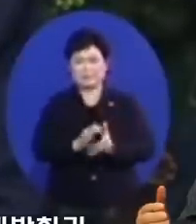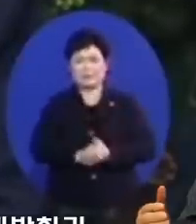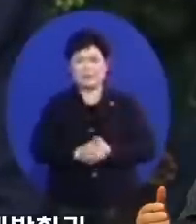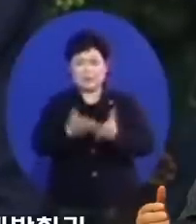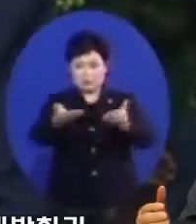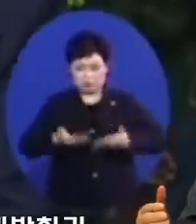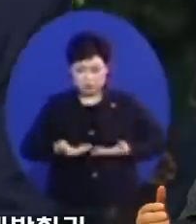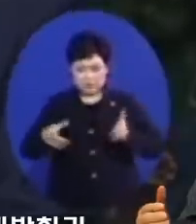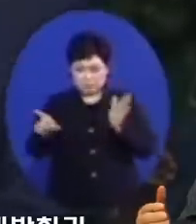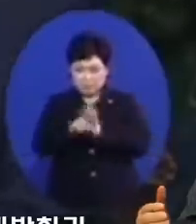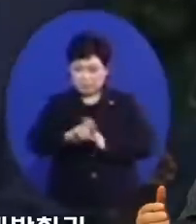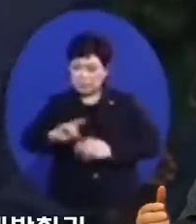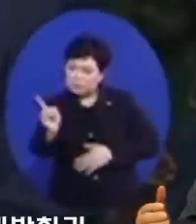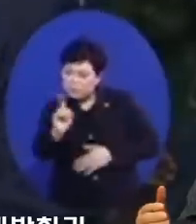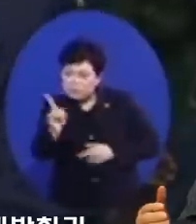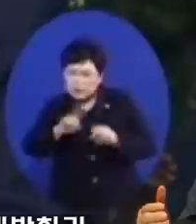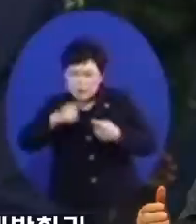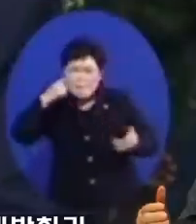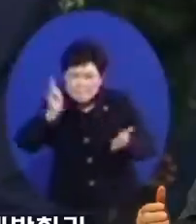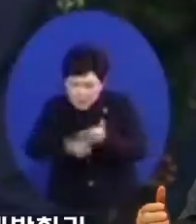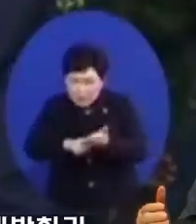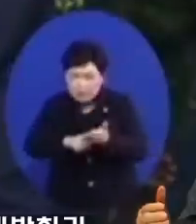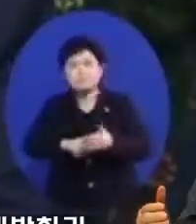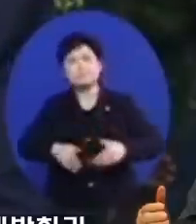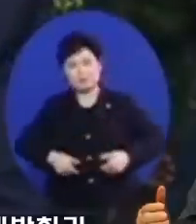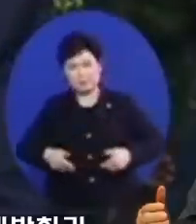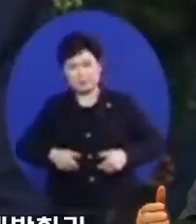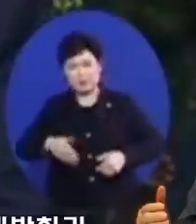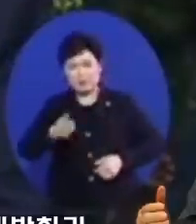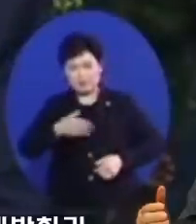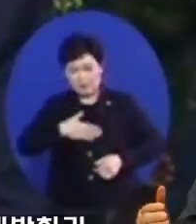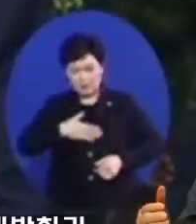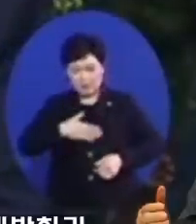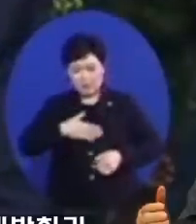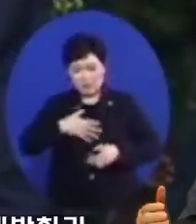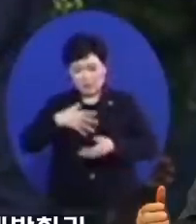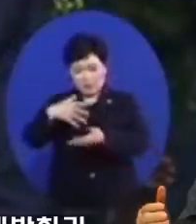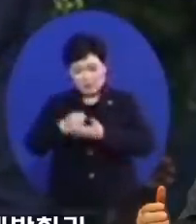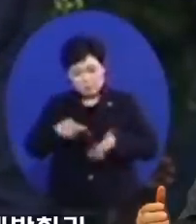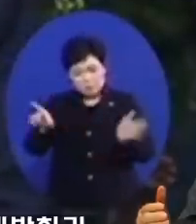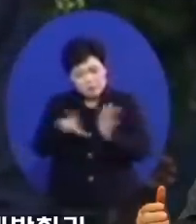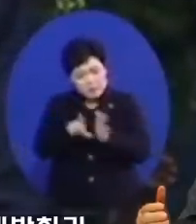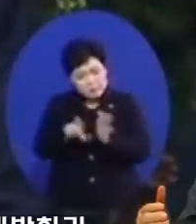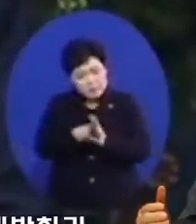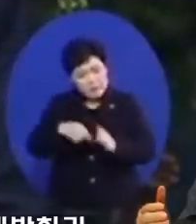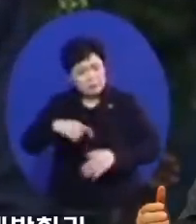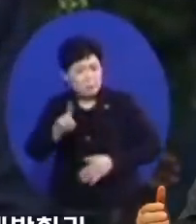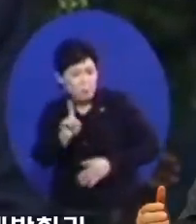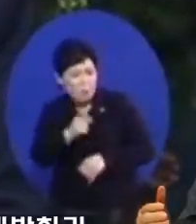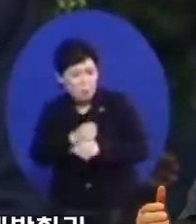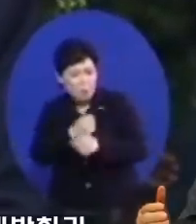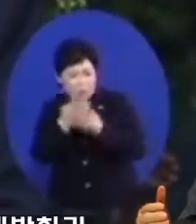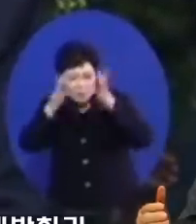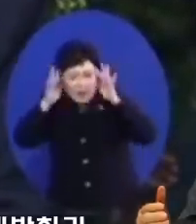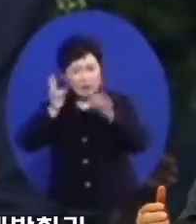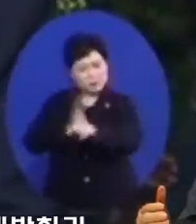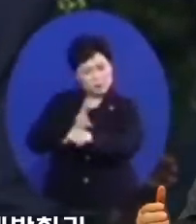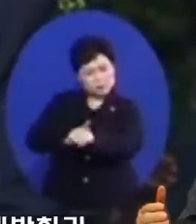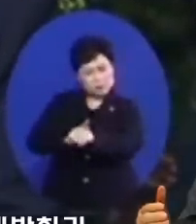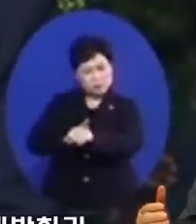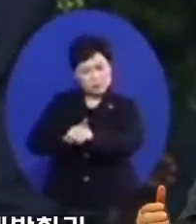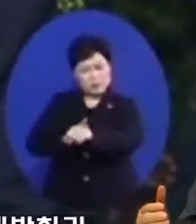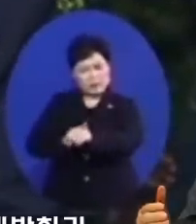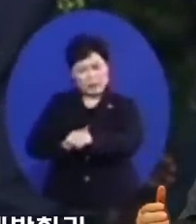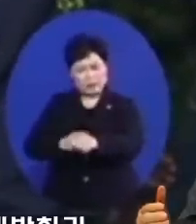주신 믿음이 어떤 것인지 발견해야 되는 것입니다. 내 분량대의 믿음이 나는 교수가 되라고 줬는데 내가 자꾸 사업가가